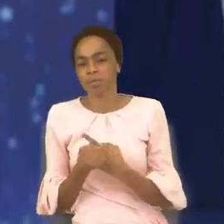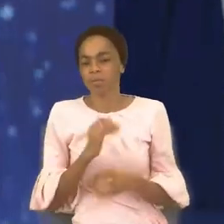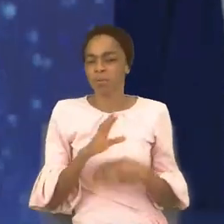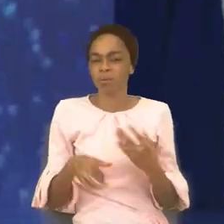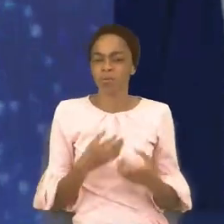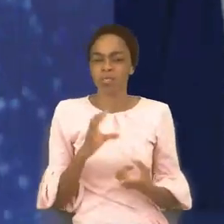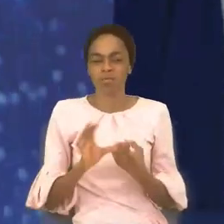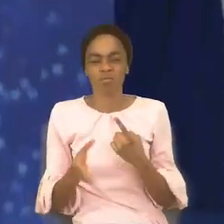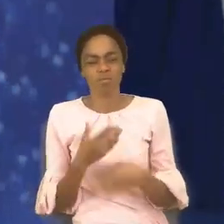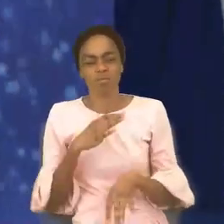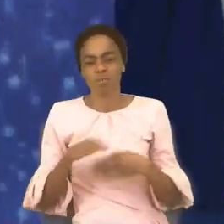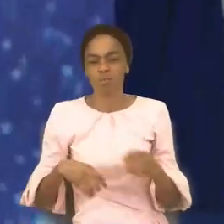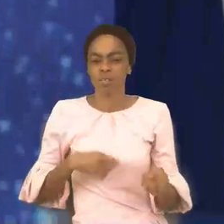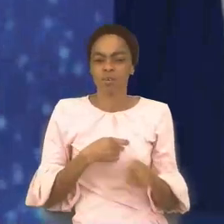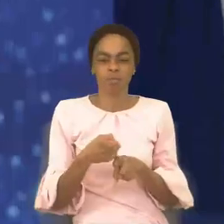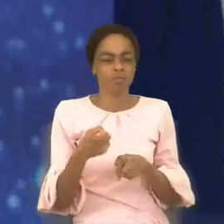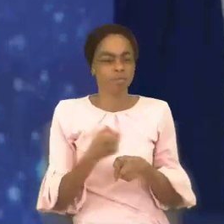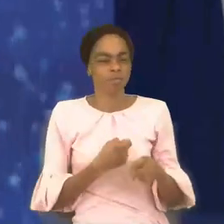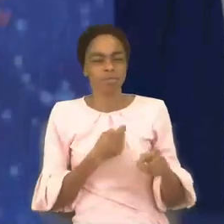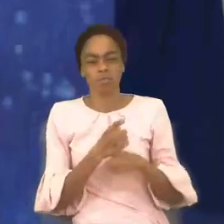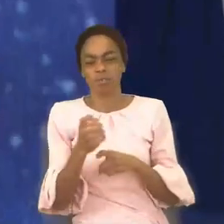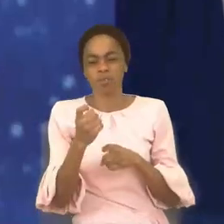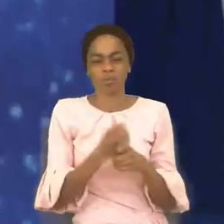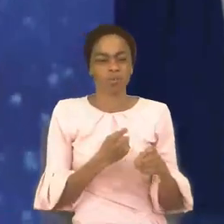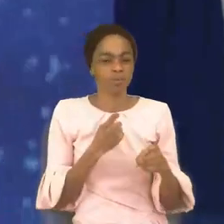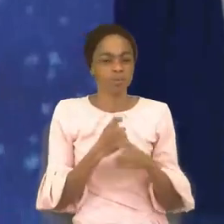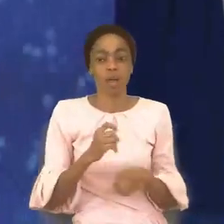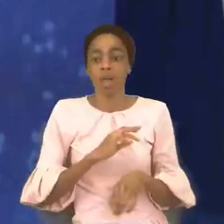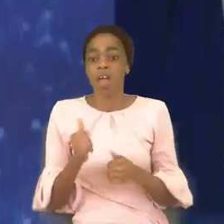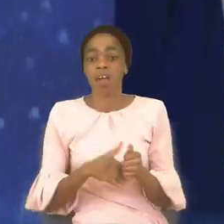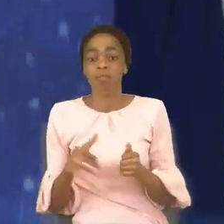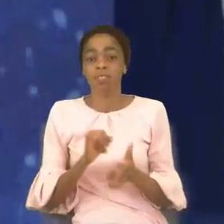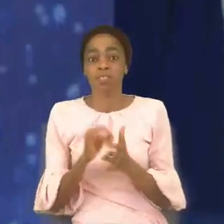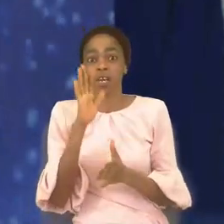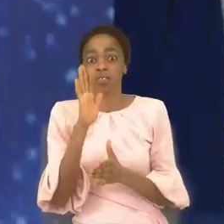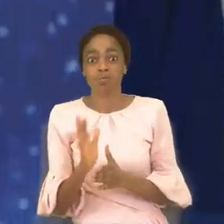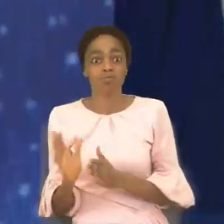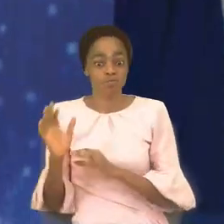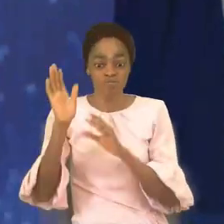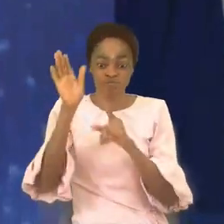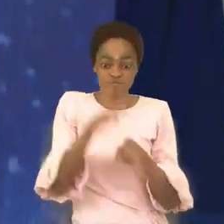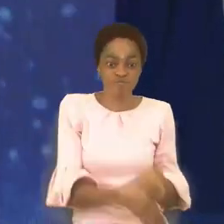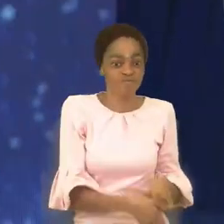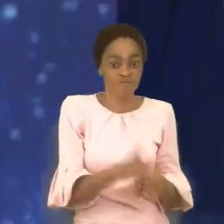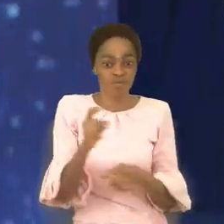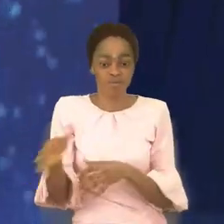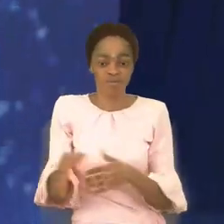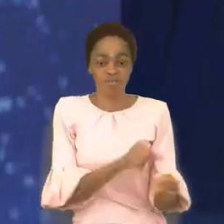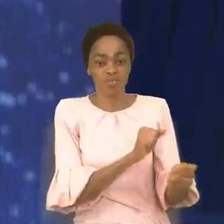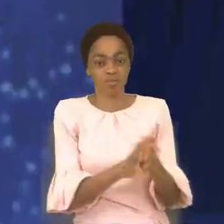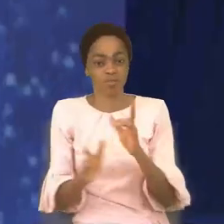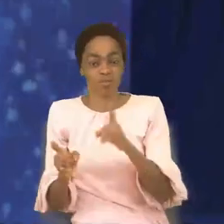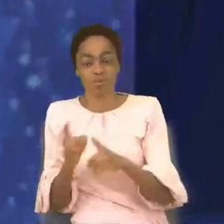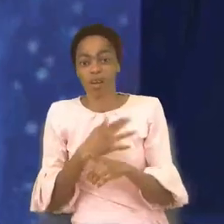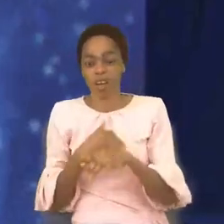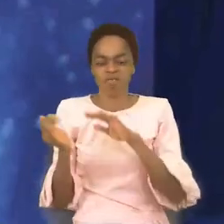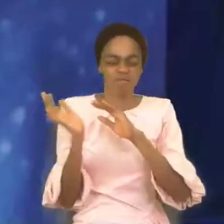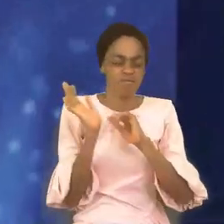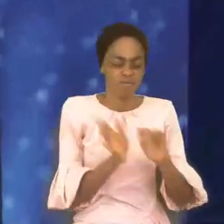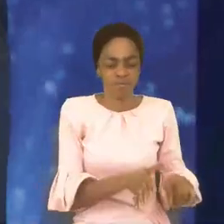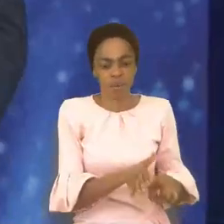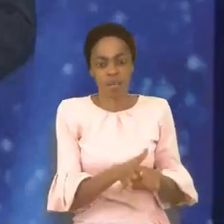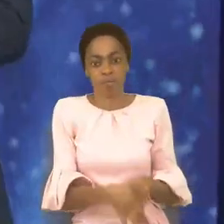les persécutions, dans les menaces, dans, en toutes choses, qui doit te faire tomber et te détruire, et